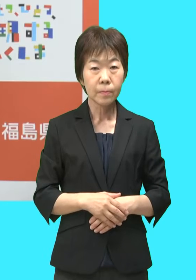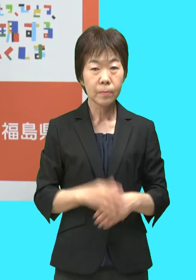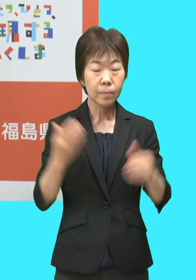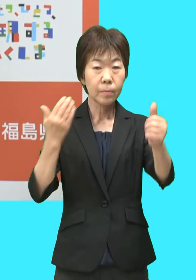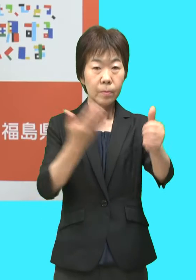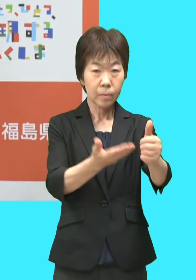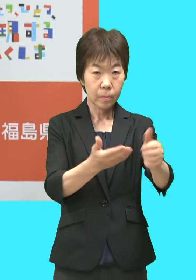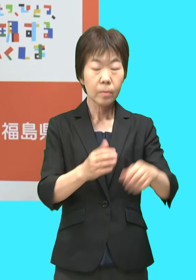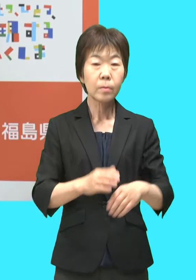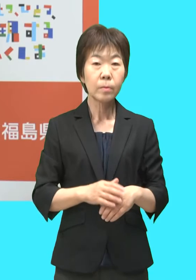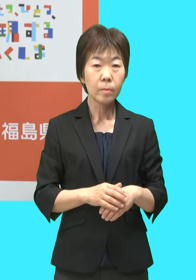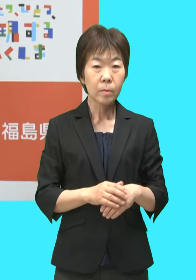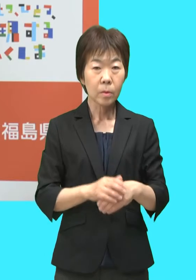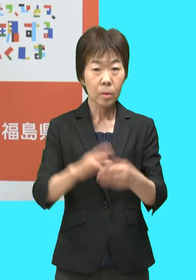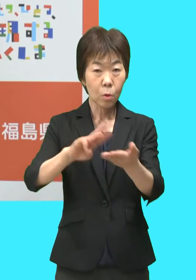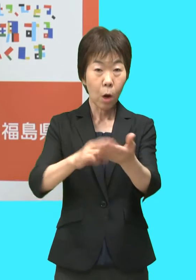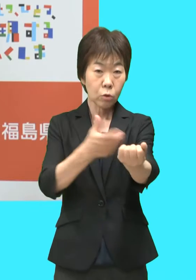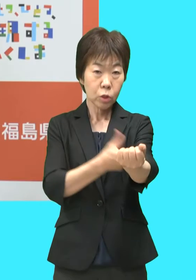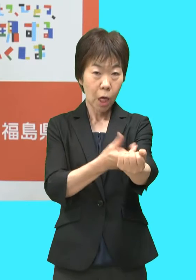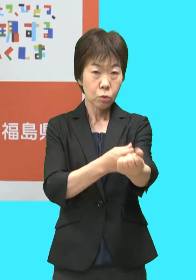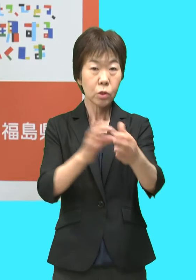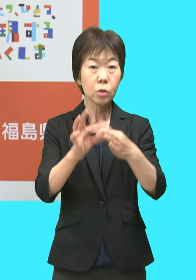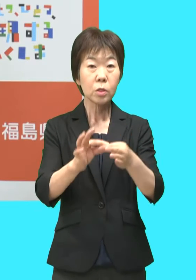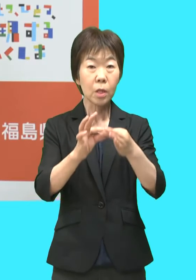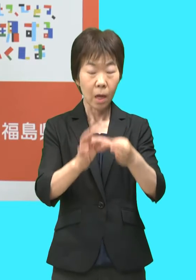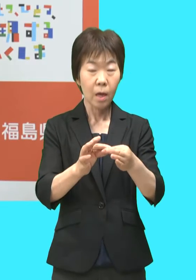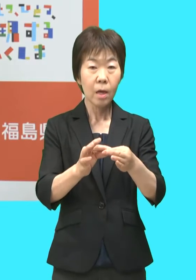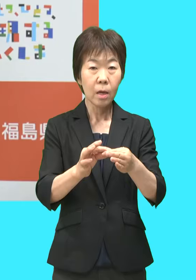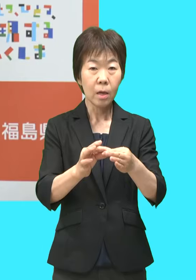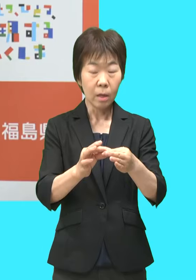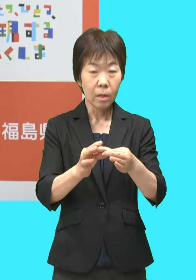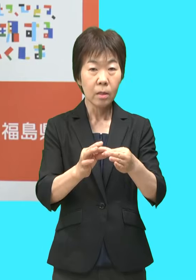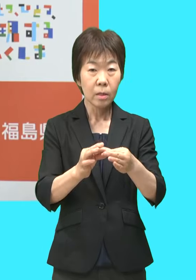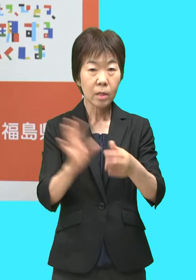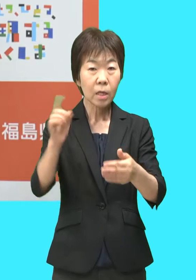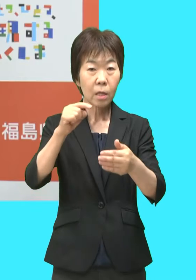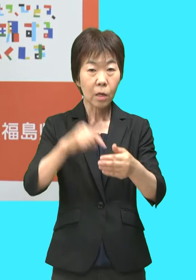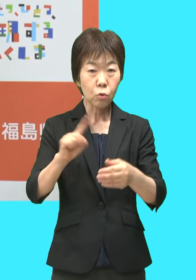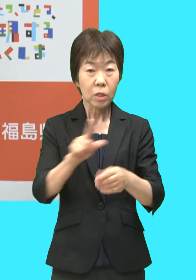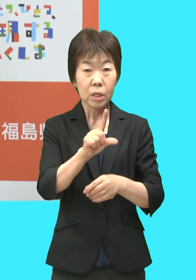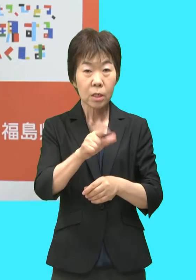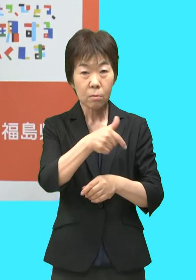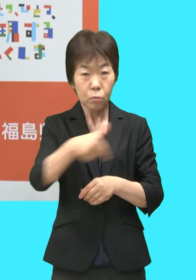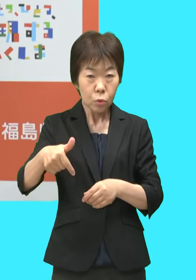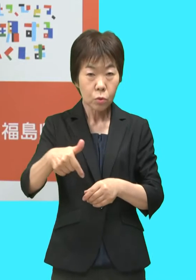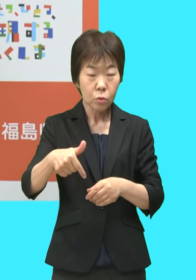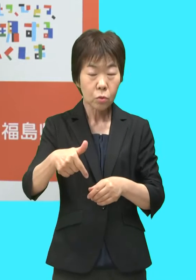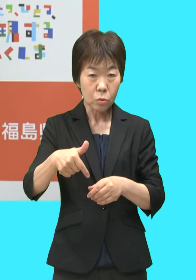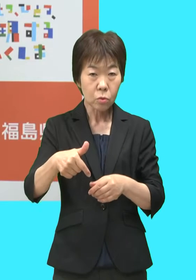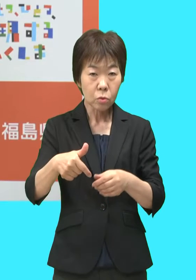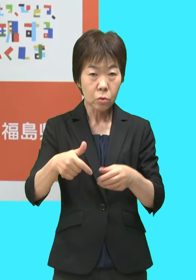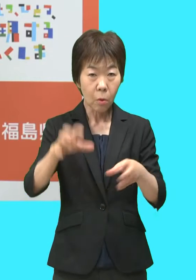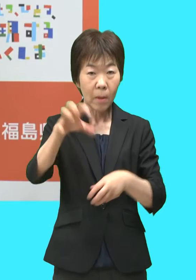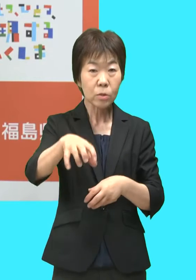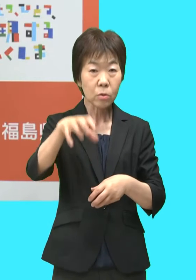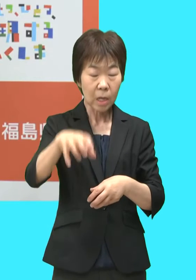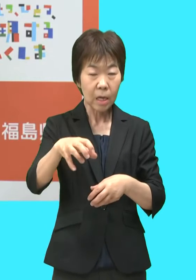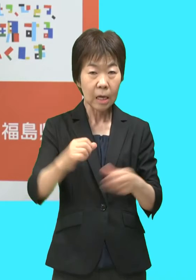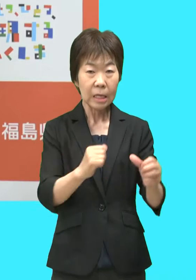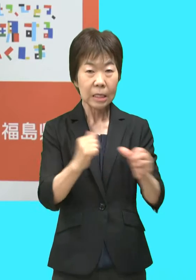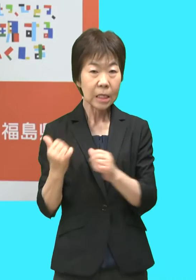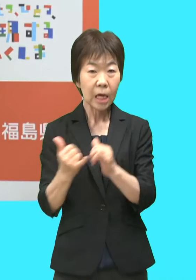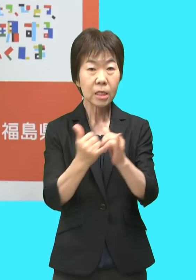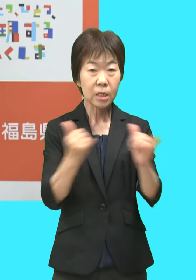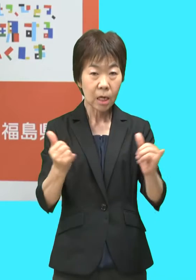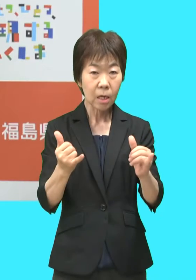もう一点別でワクチン接種に関してなんですけれども、はい、県内の一部の自治体で、避難者のワクチン接種を後回しにし